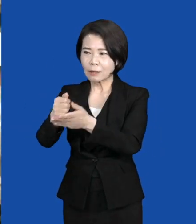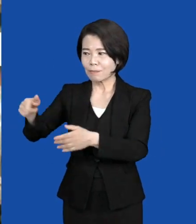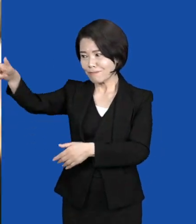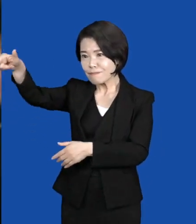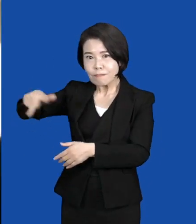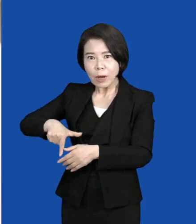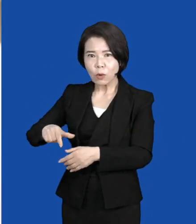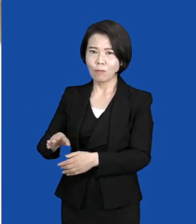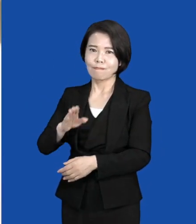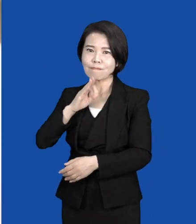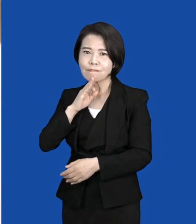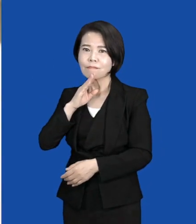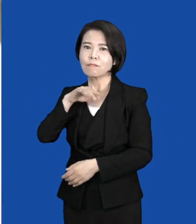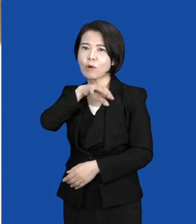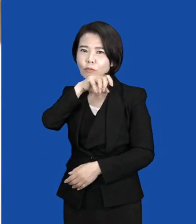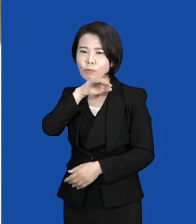한라인